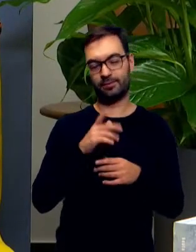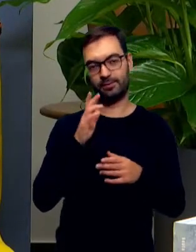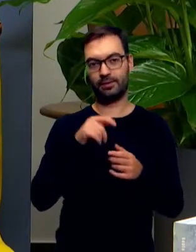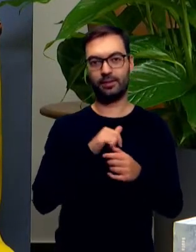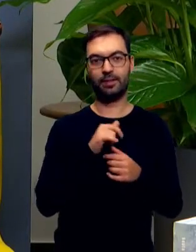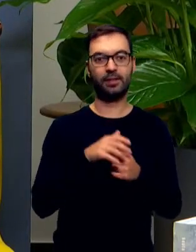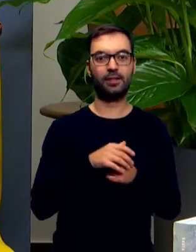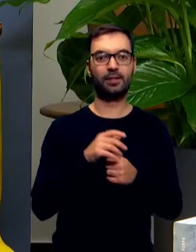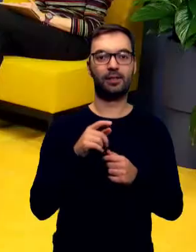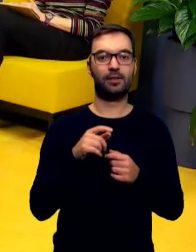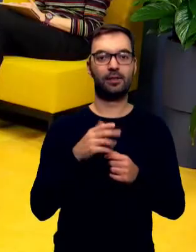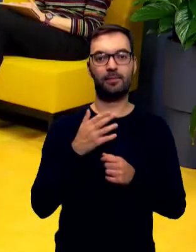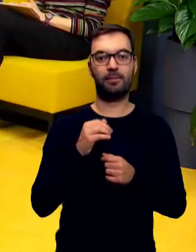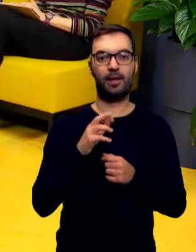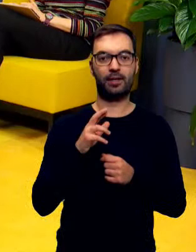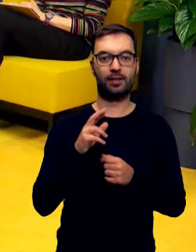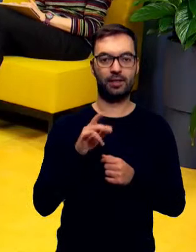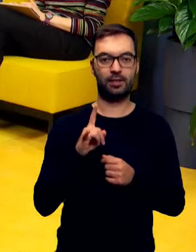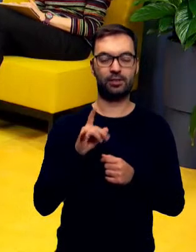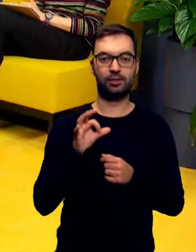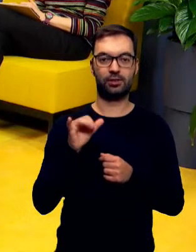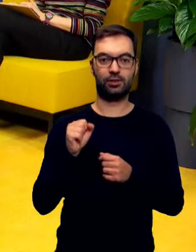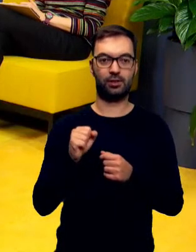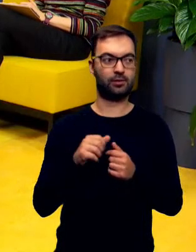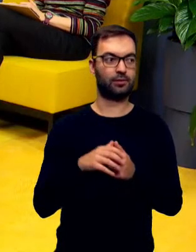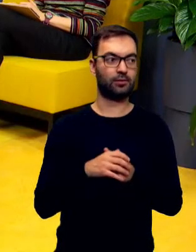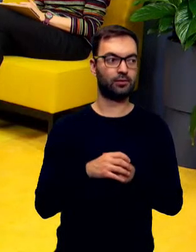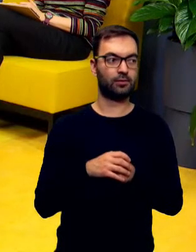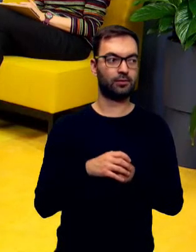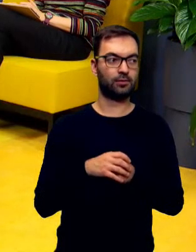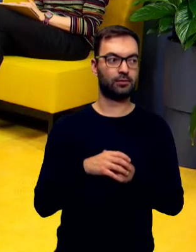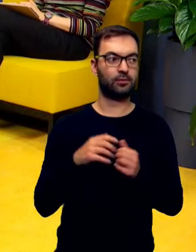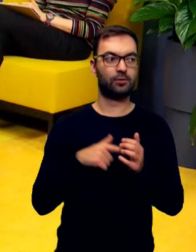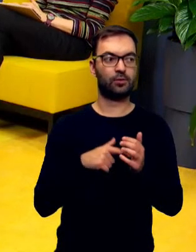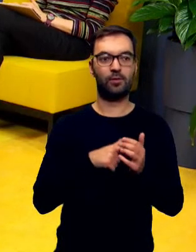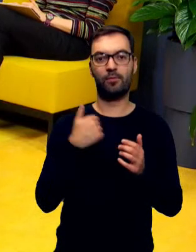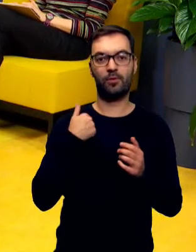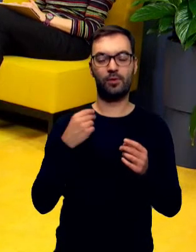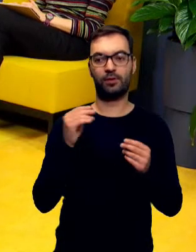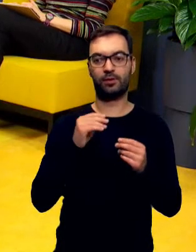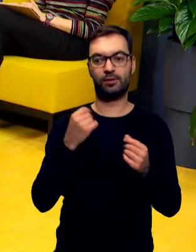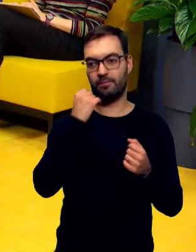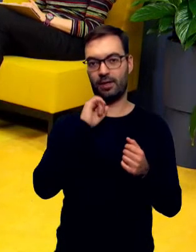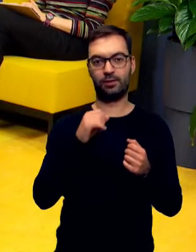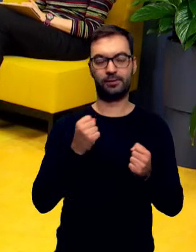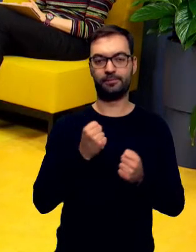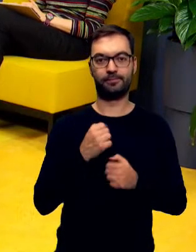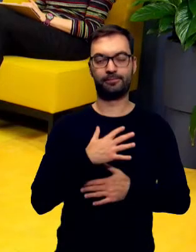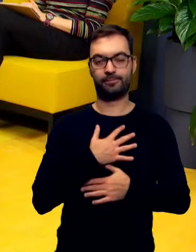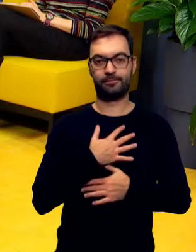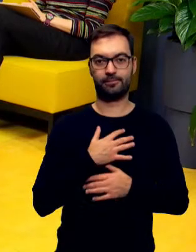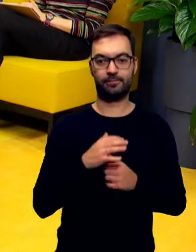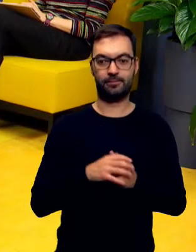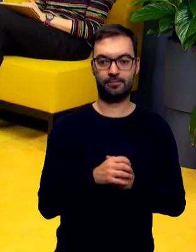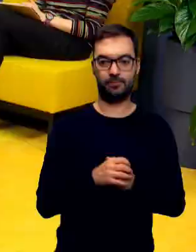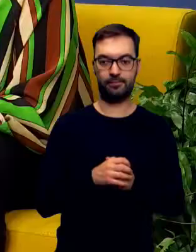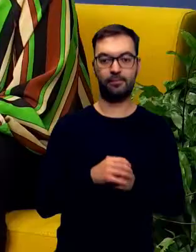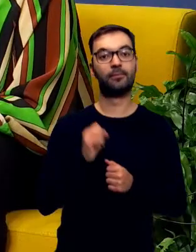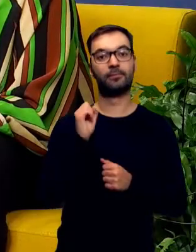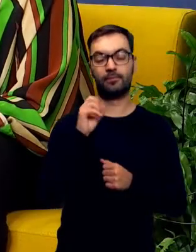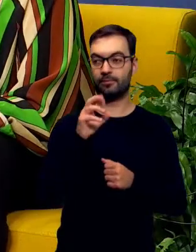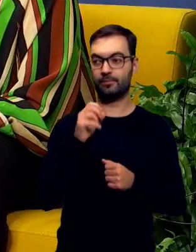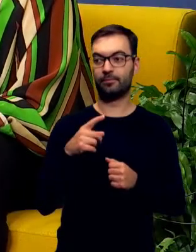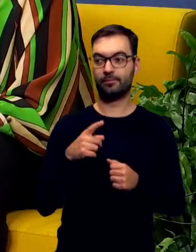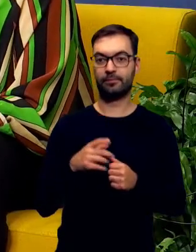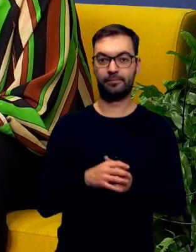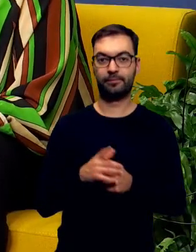bezceremonialnie, z Marysią. Tak. To było jeszcze bardziej dojmujące, mam wrażenie. Tak, bo